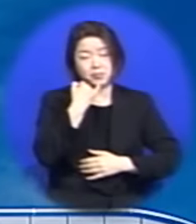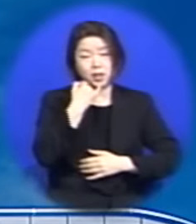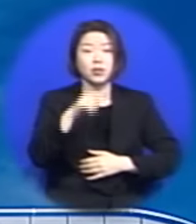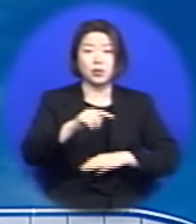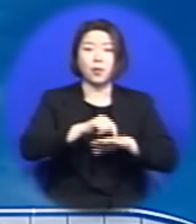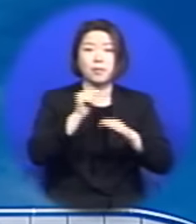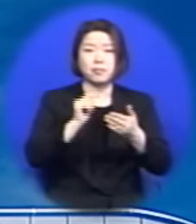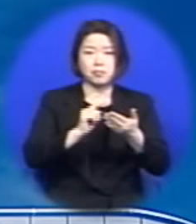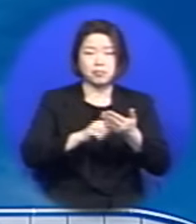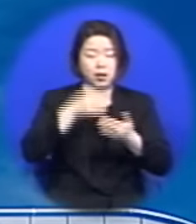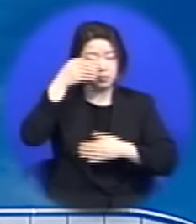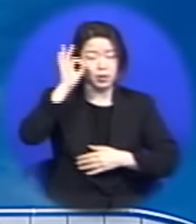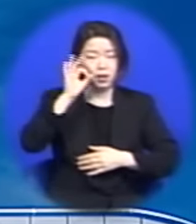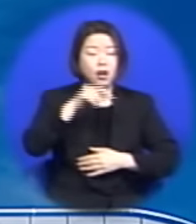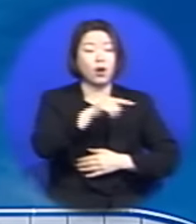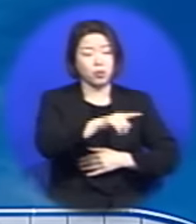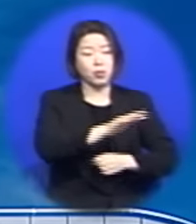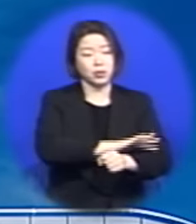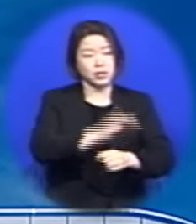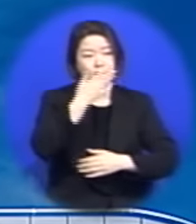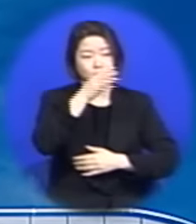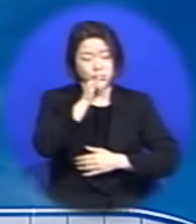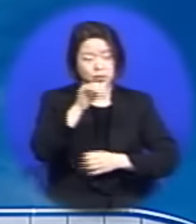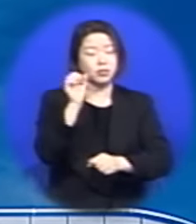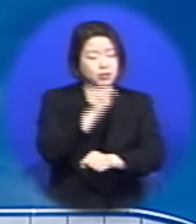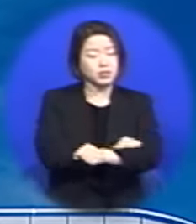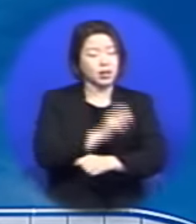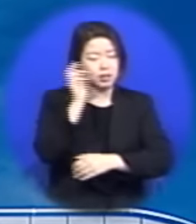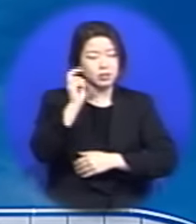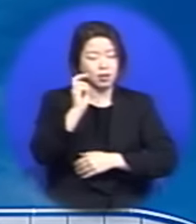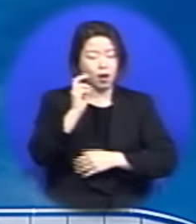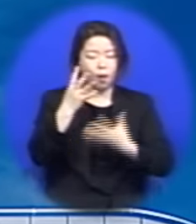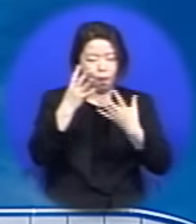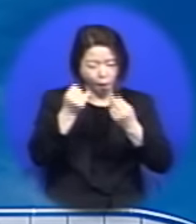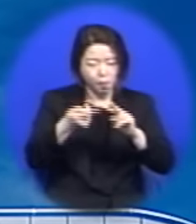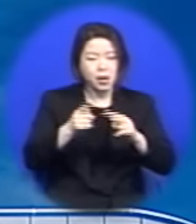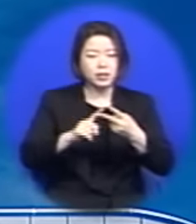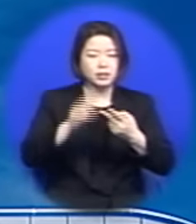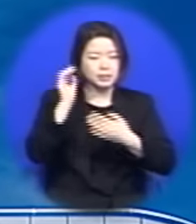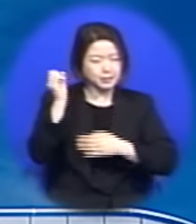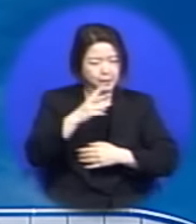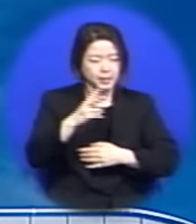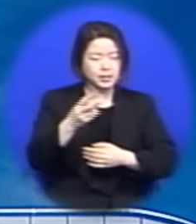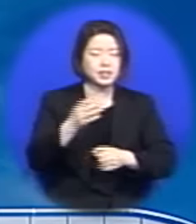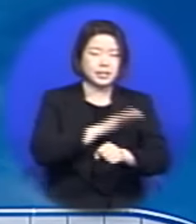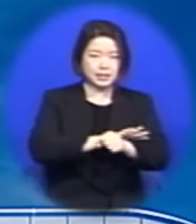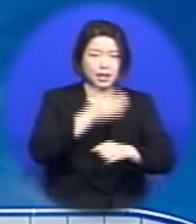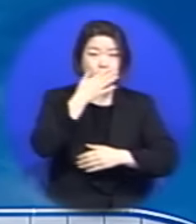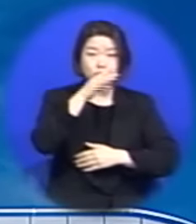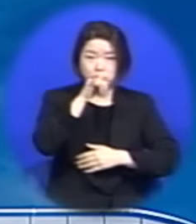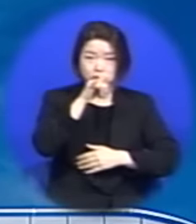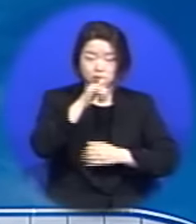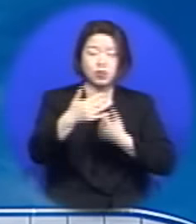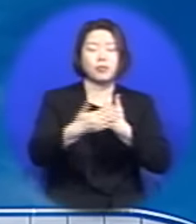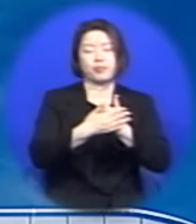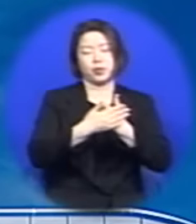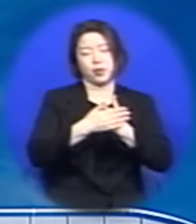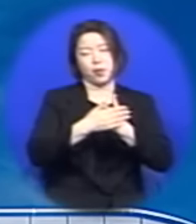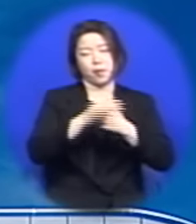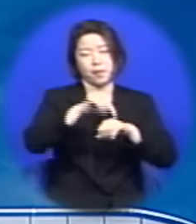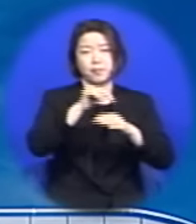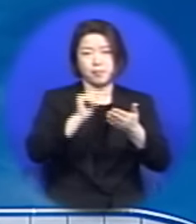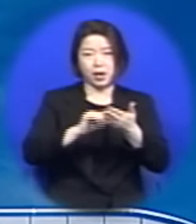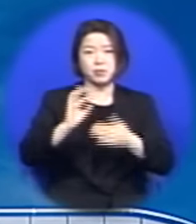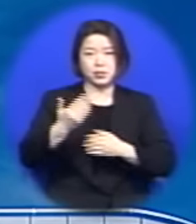있어 너 잘했었나 넌 얼마든지 다시 잘할 수 있어 그래서 그다음